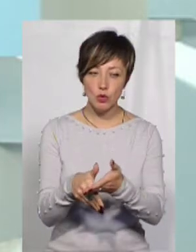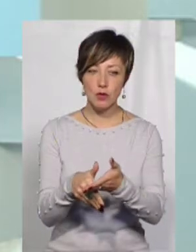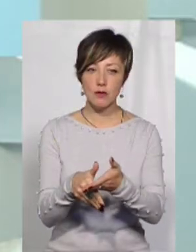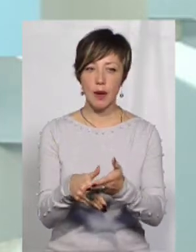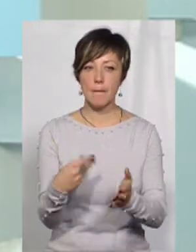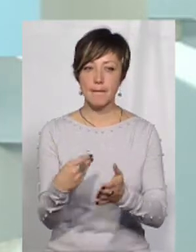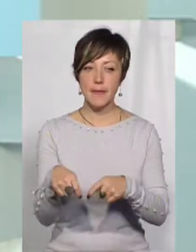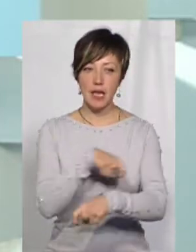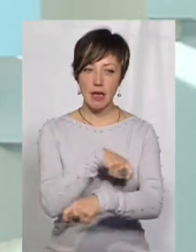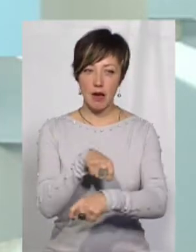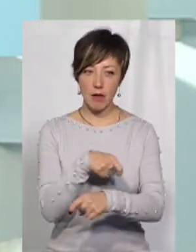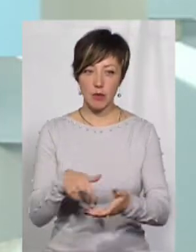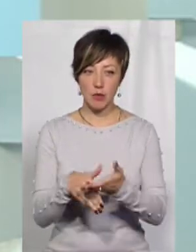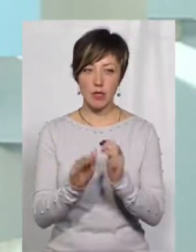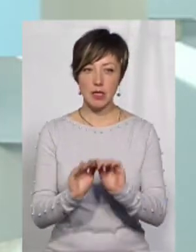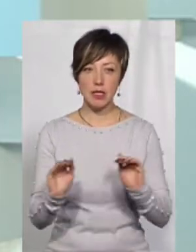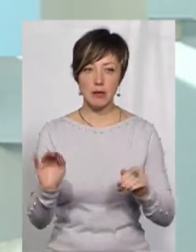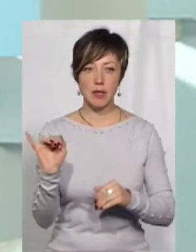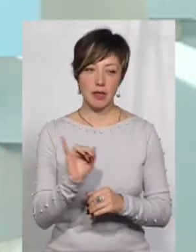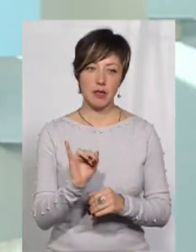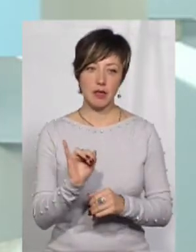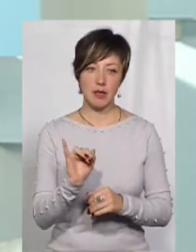допомогли матеріалами дітям, і